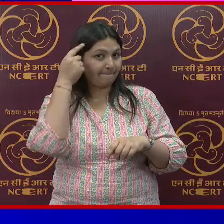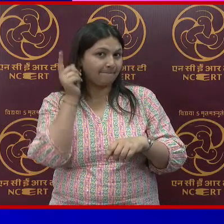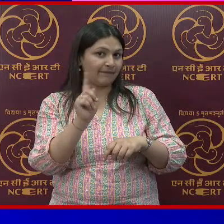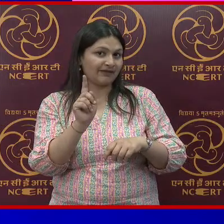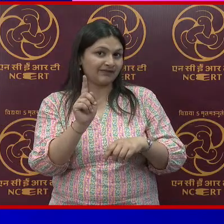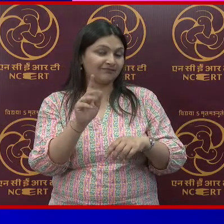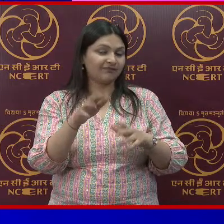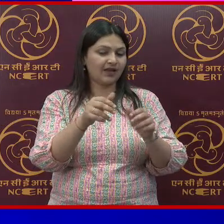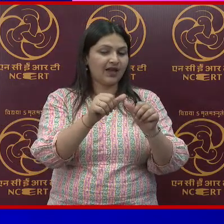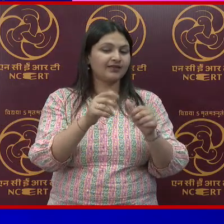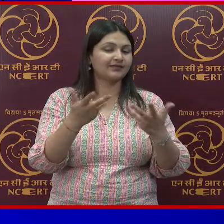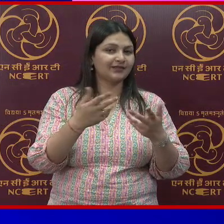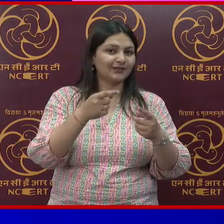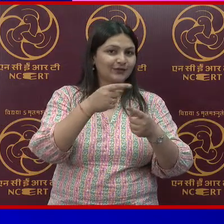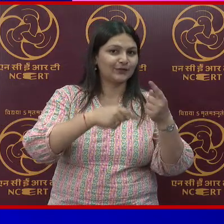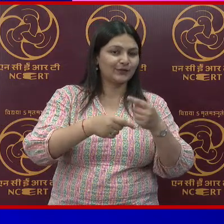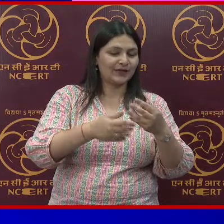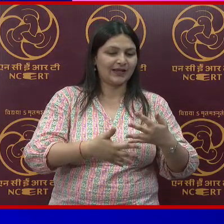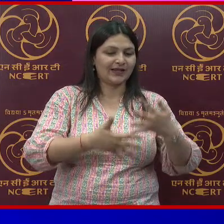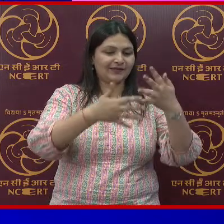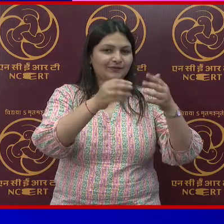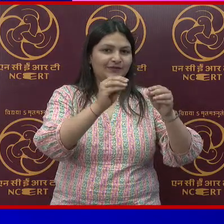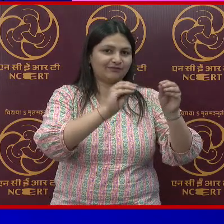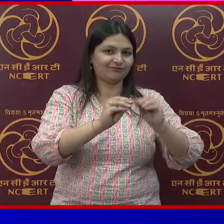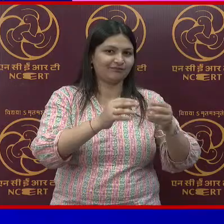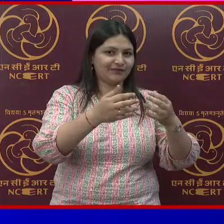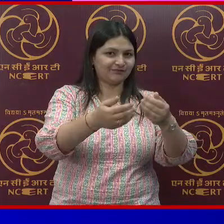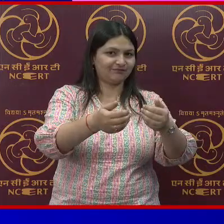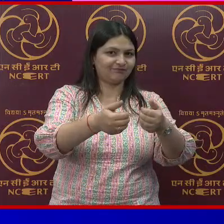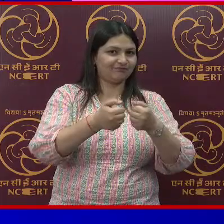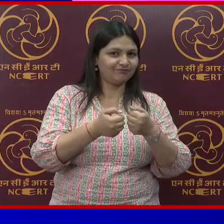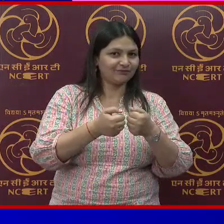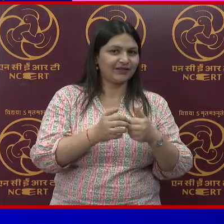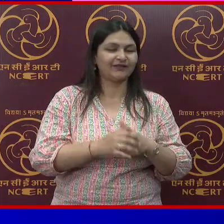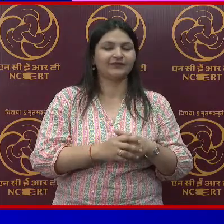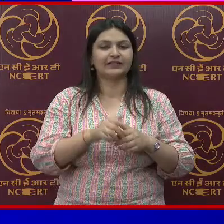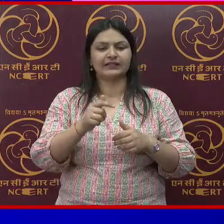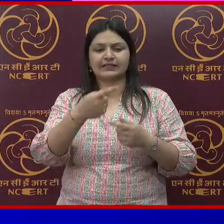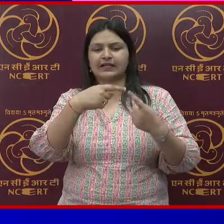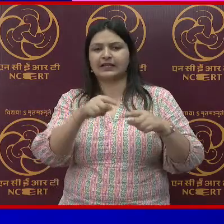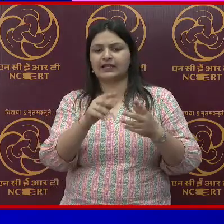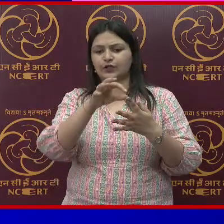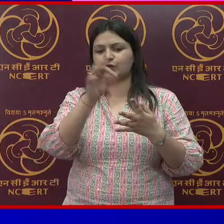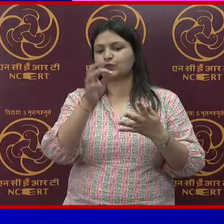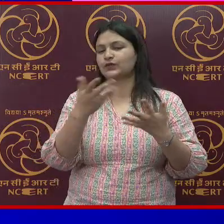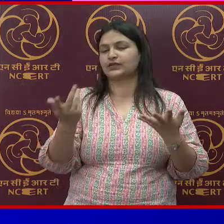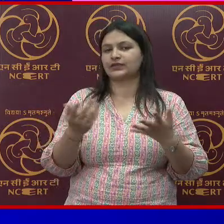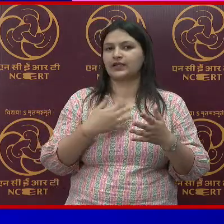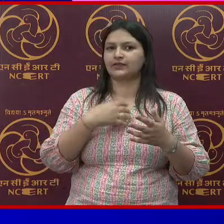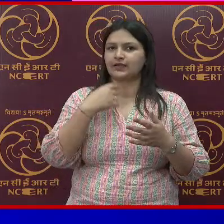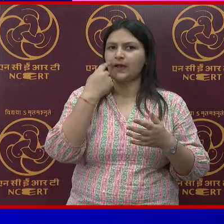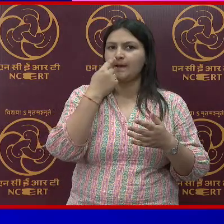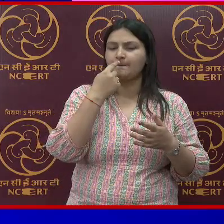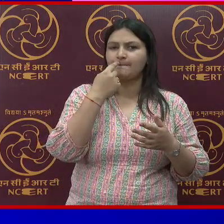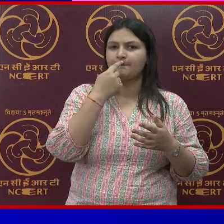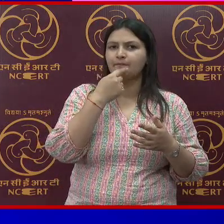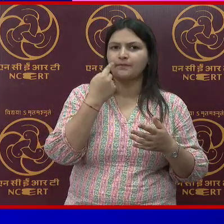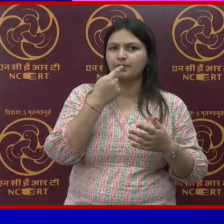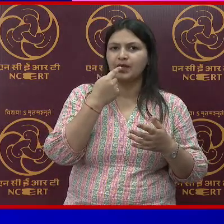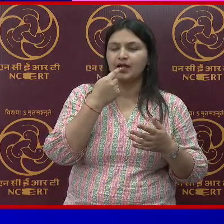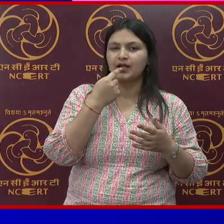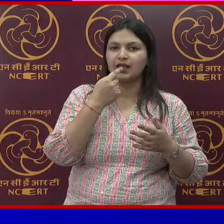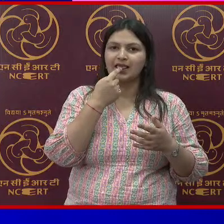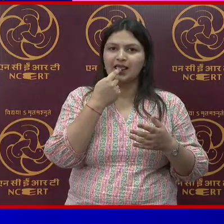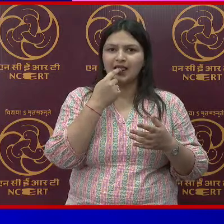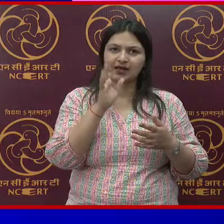comment section. Yes. So you have to give the answer. Okay. कि what is the right answer? कि it has a mouth but it